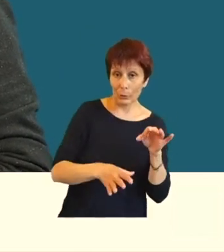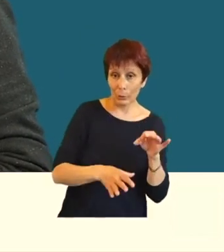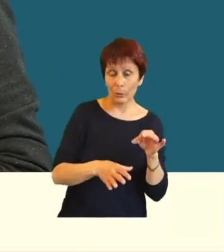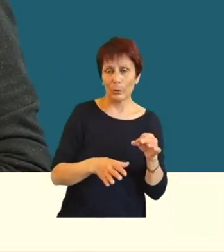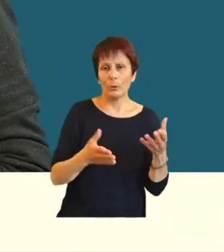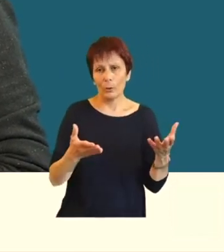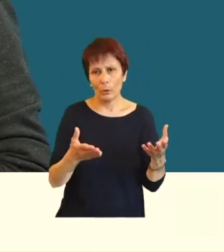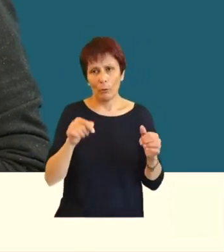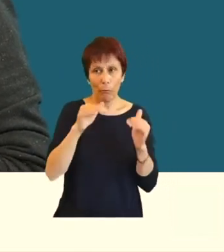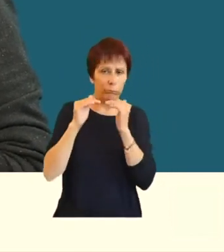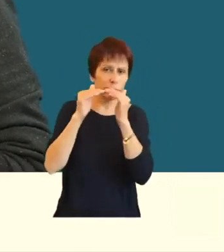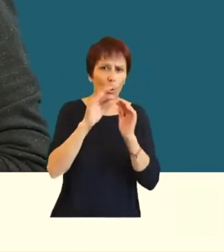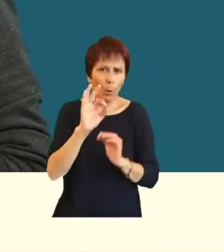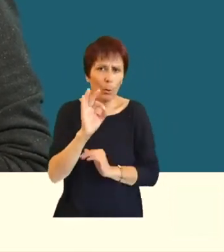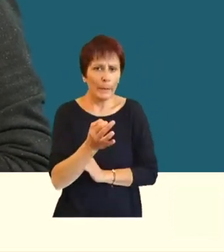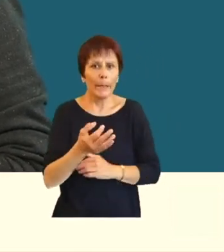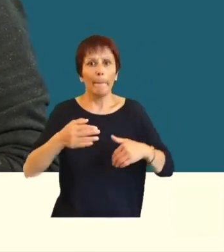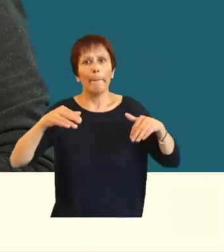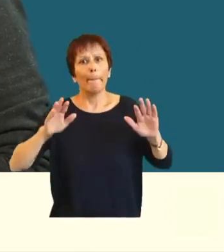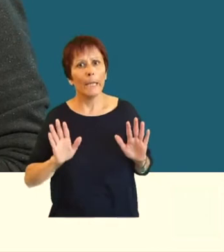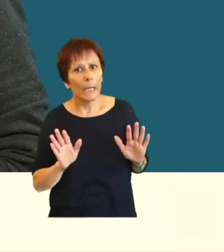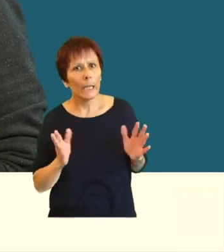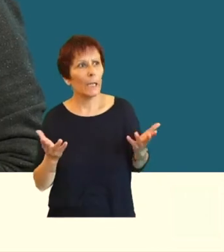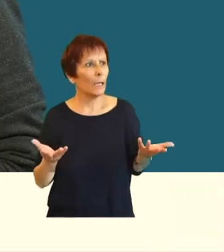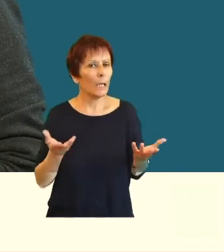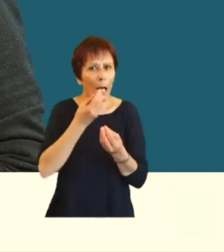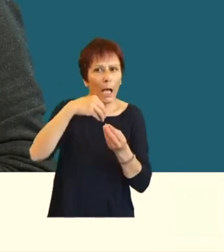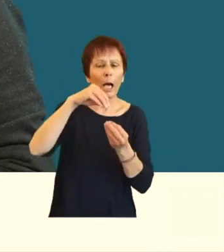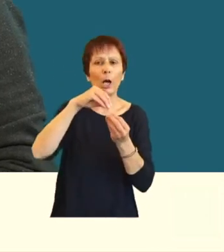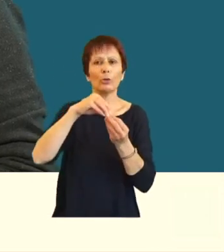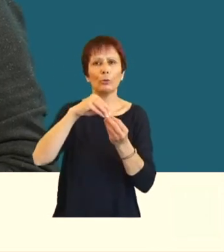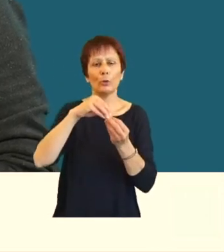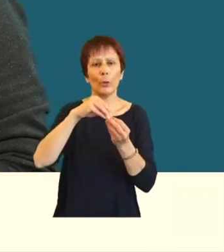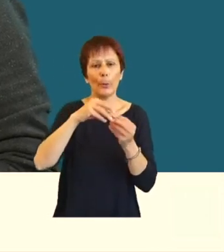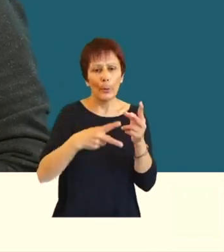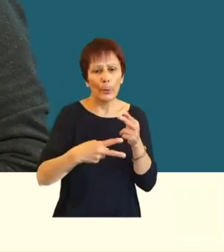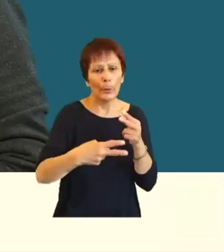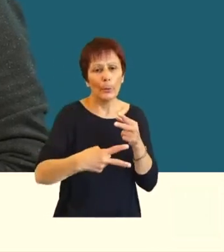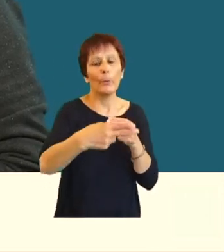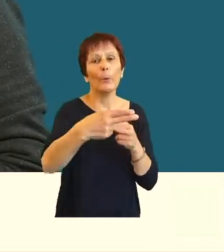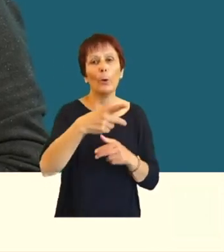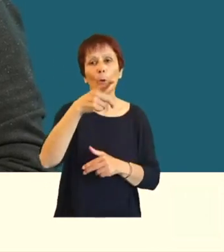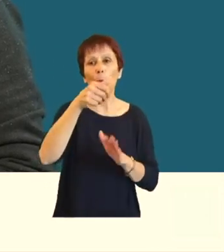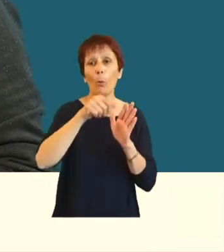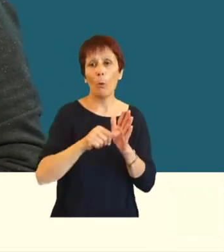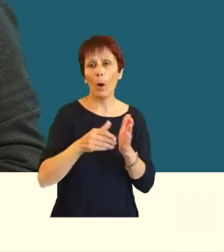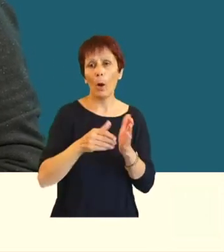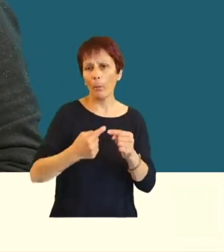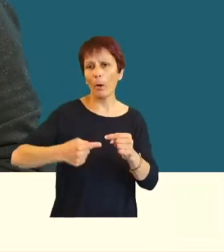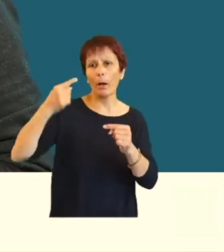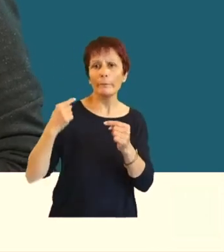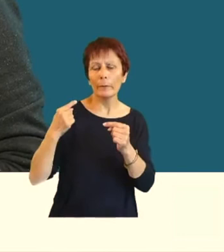principe d'égalité. Mais en revanche, nous ajoutons quand même un délai de 2 mois au délai établi. Et